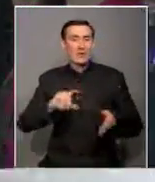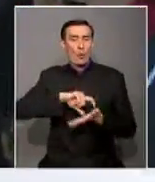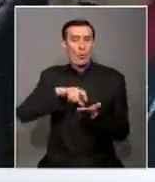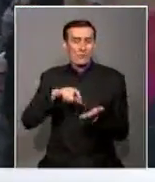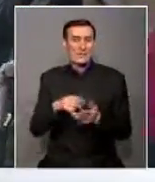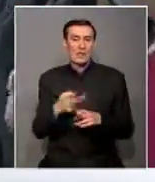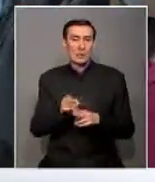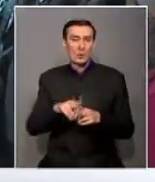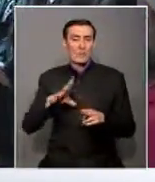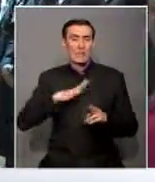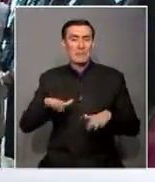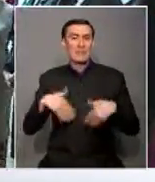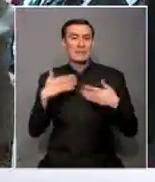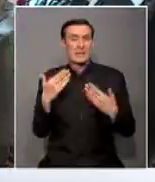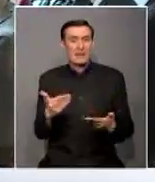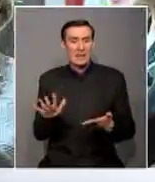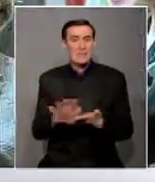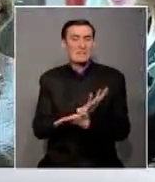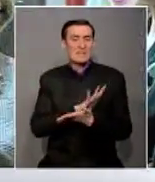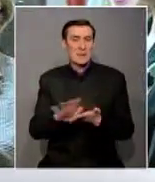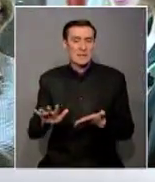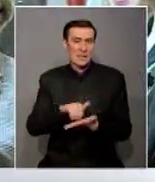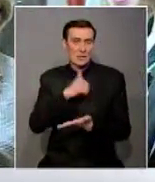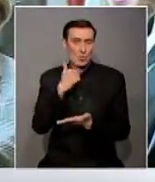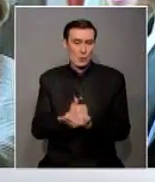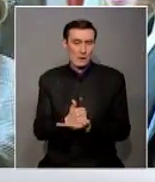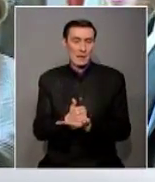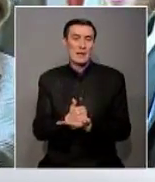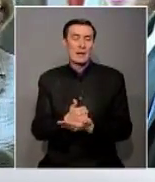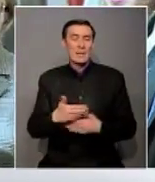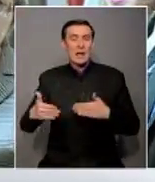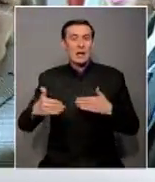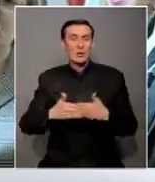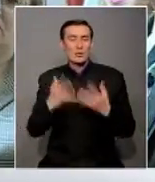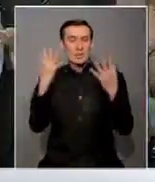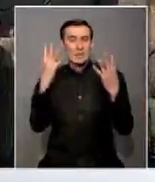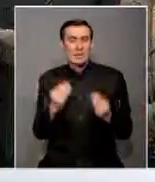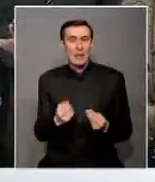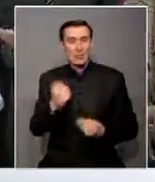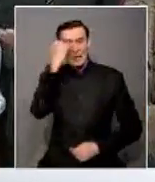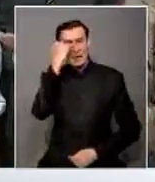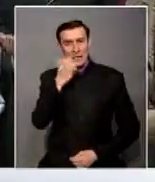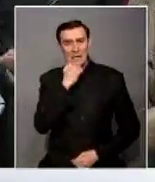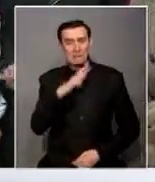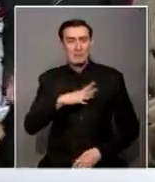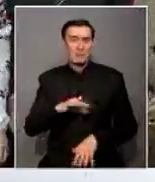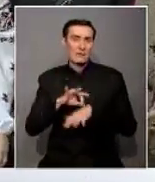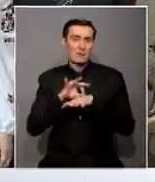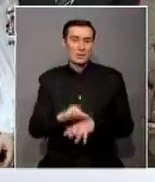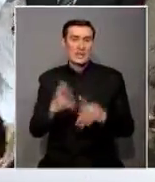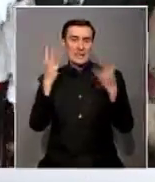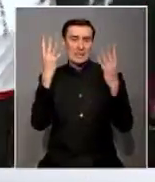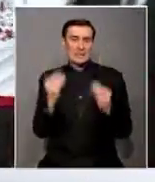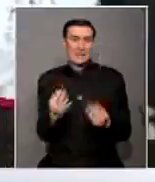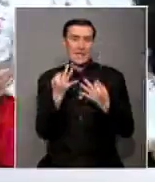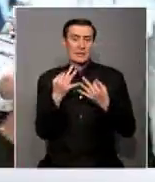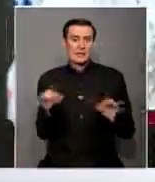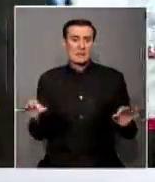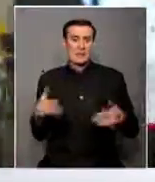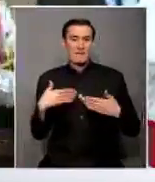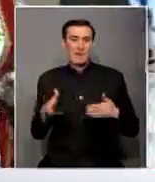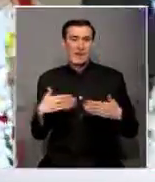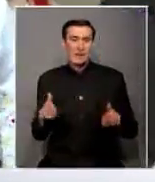офисы, которые им были представлены на безвозмездной основе. Накануне Дня благодарности здесь провели день открытых дверей.